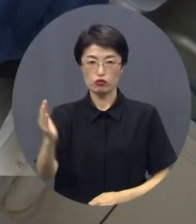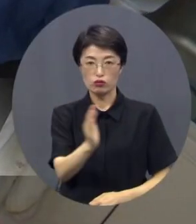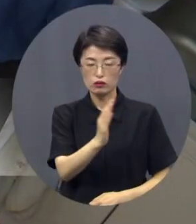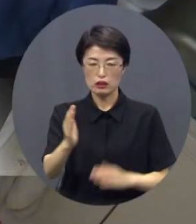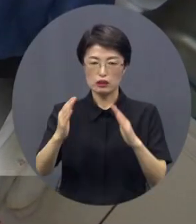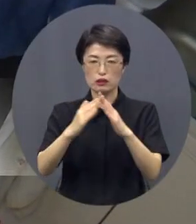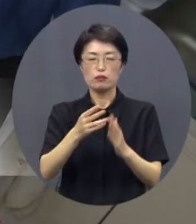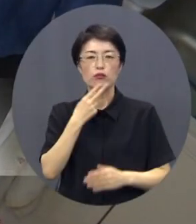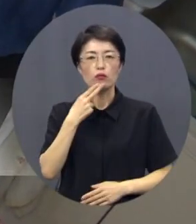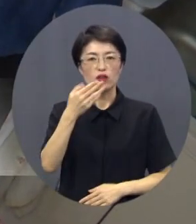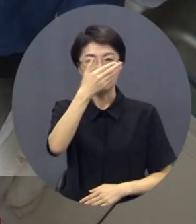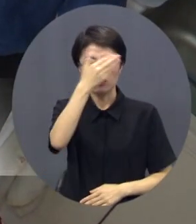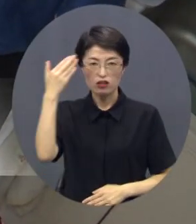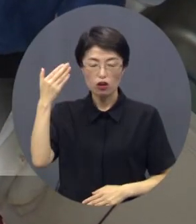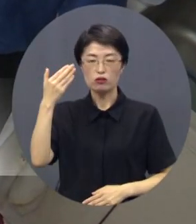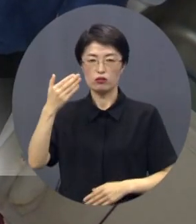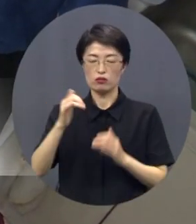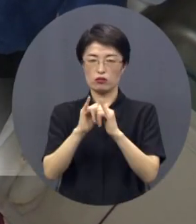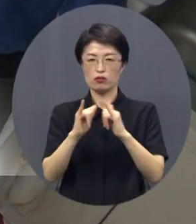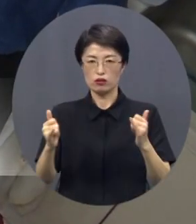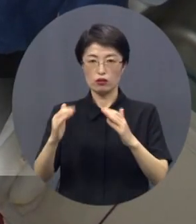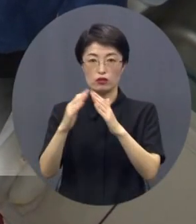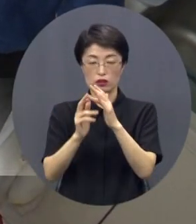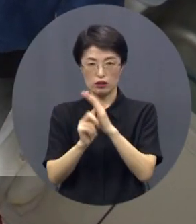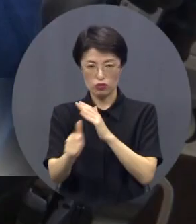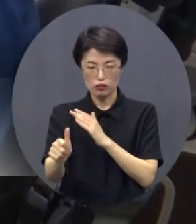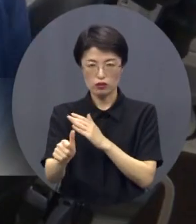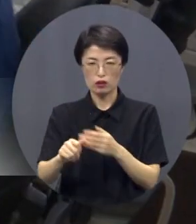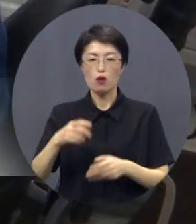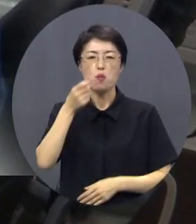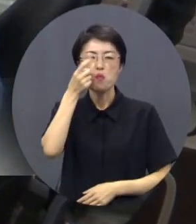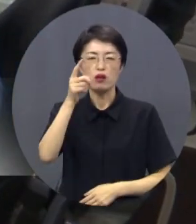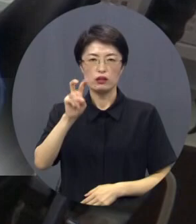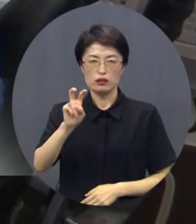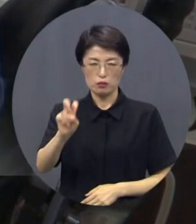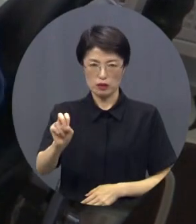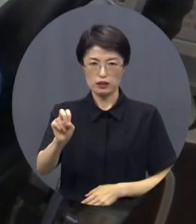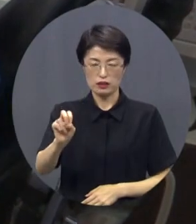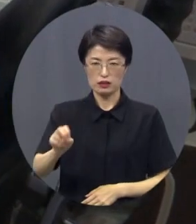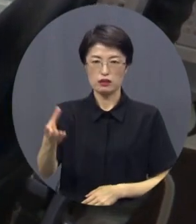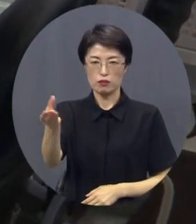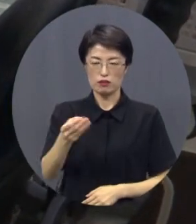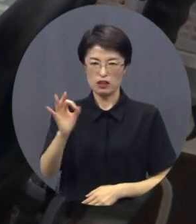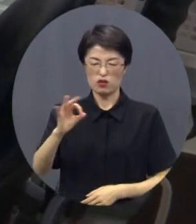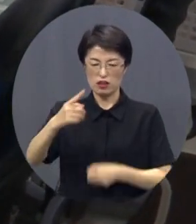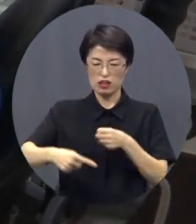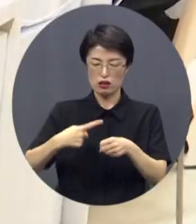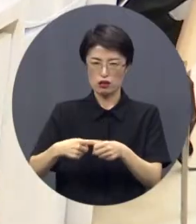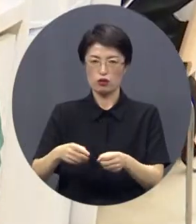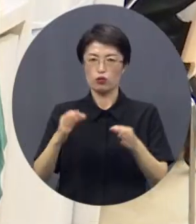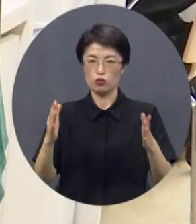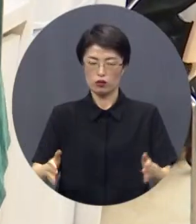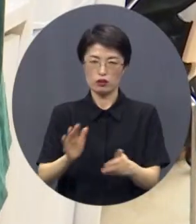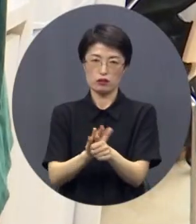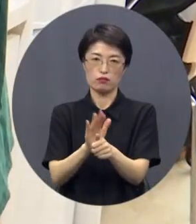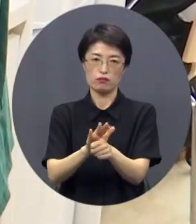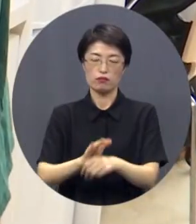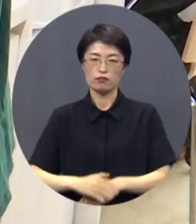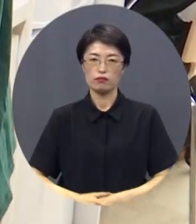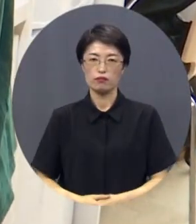없는 청년 세대주에게 월 20만 원의 임차료를 최대 1년 동안 지원하기로 했습니다